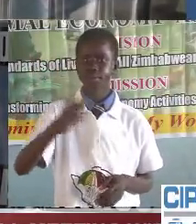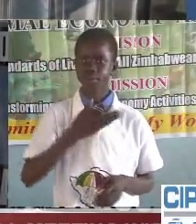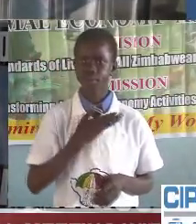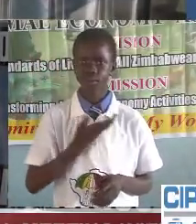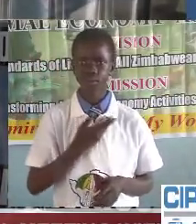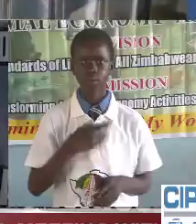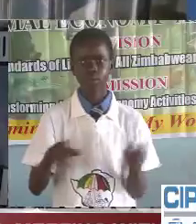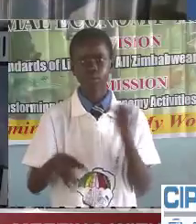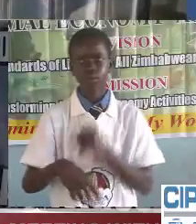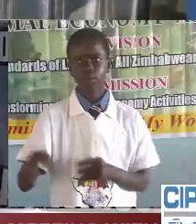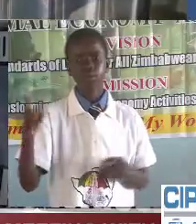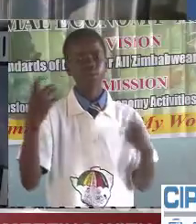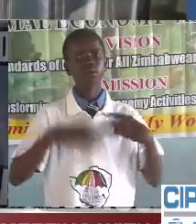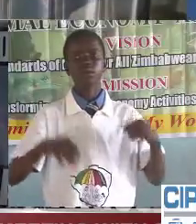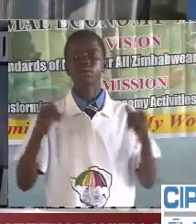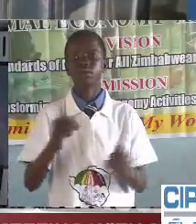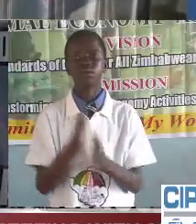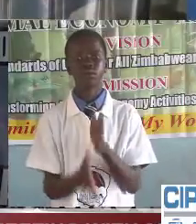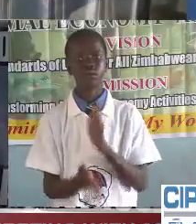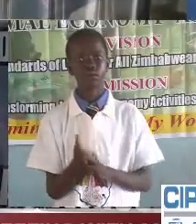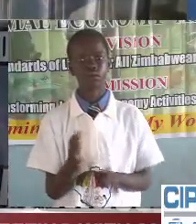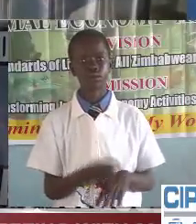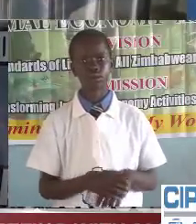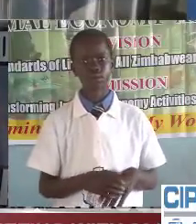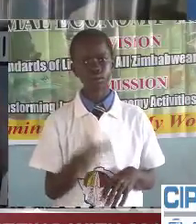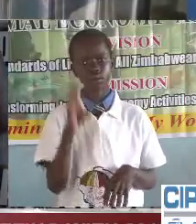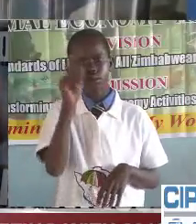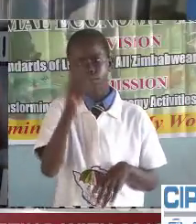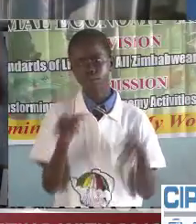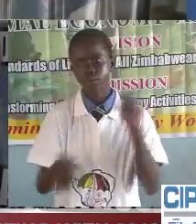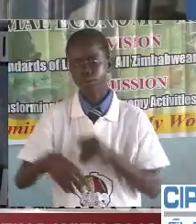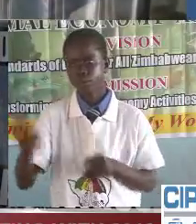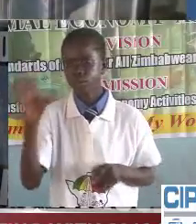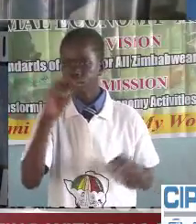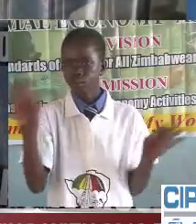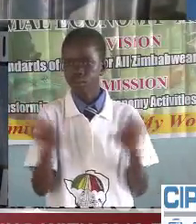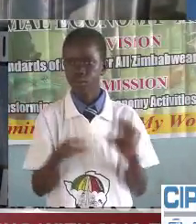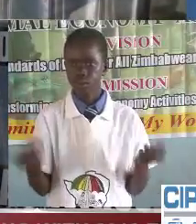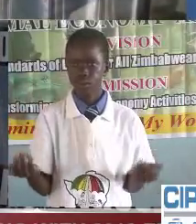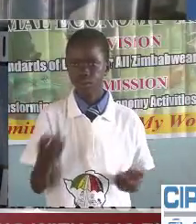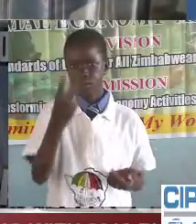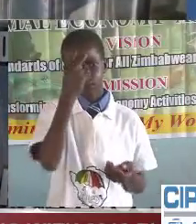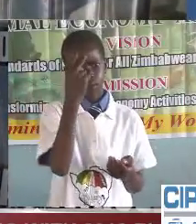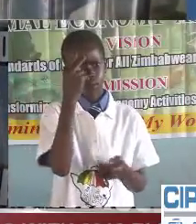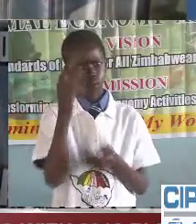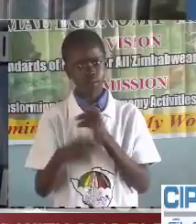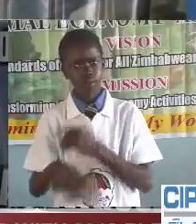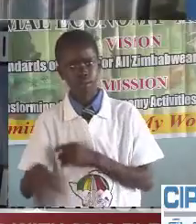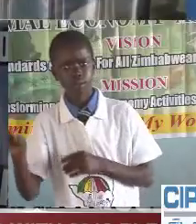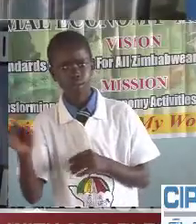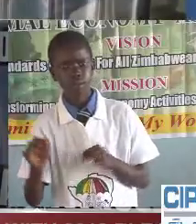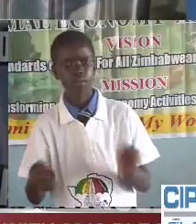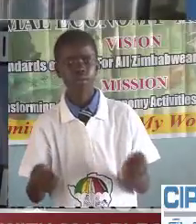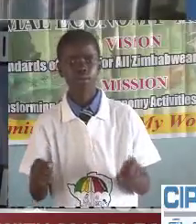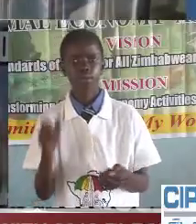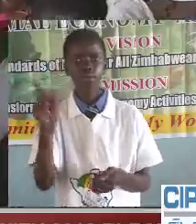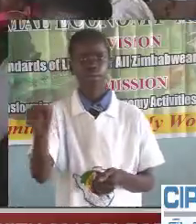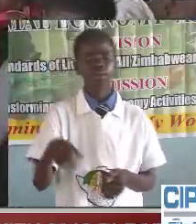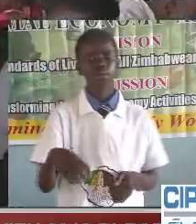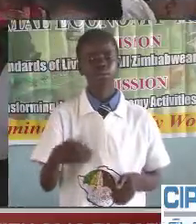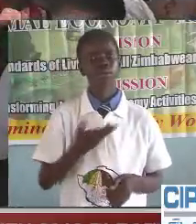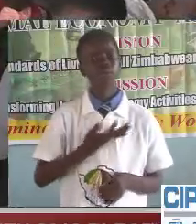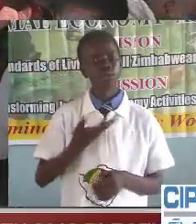anenge ane maconditions ekuti akanoti anoita police, unonzi kuda une leadership,